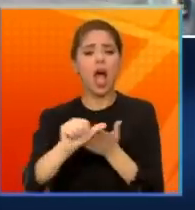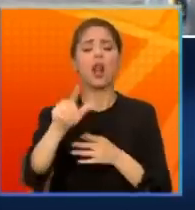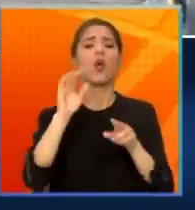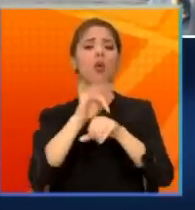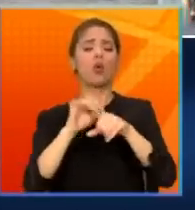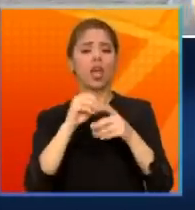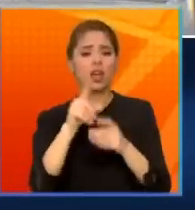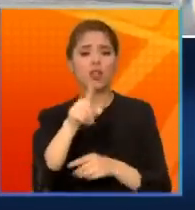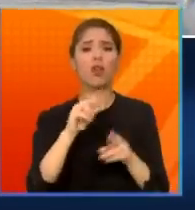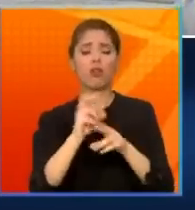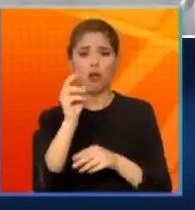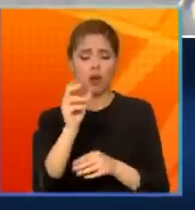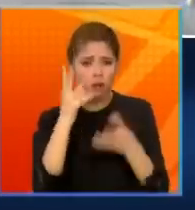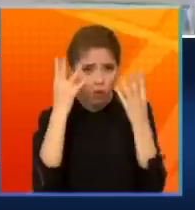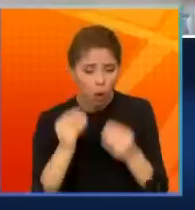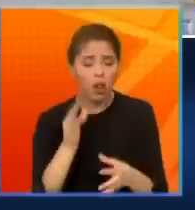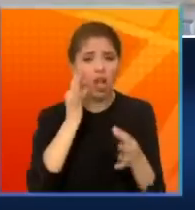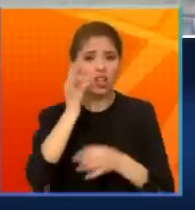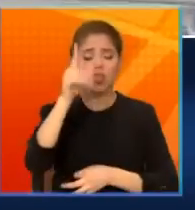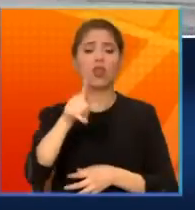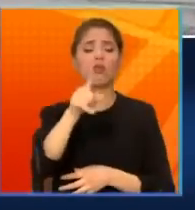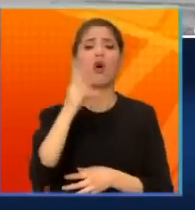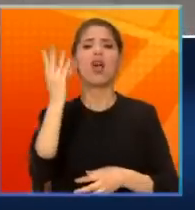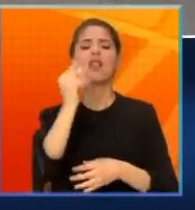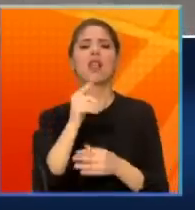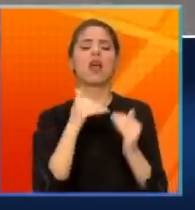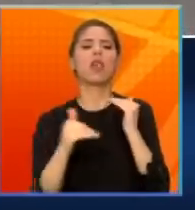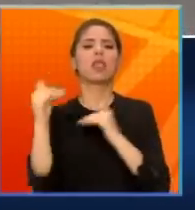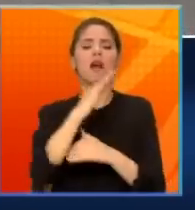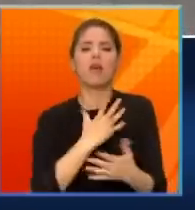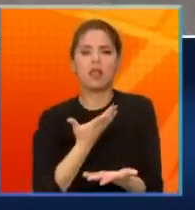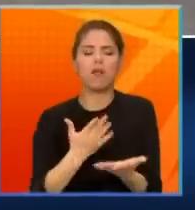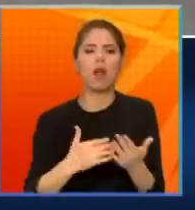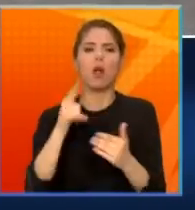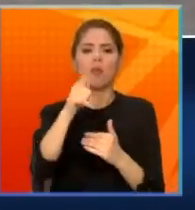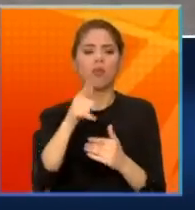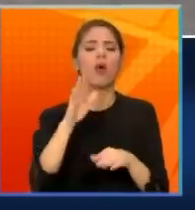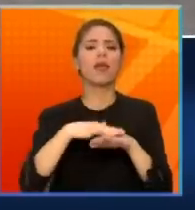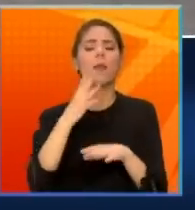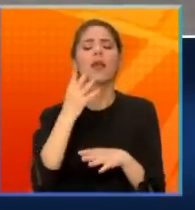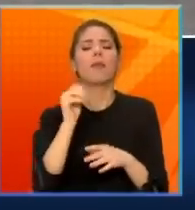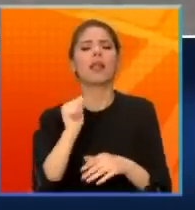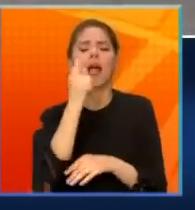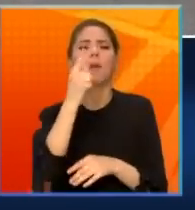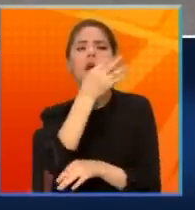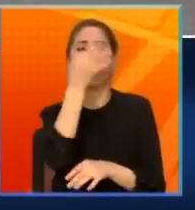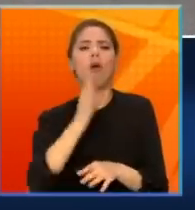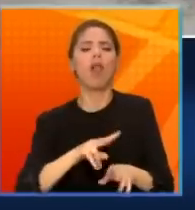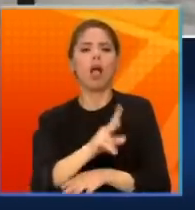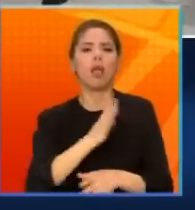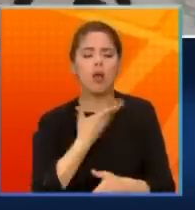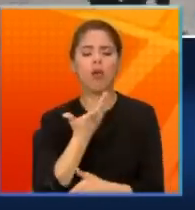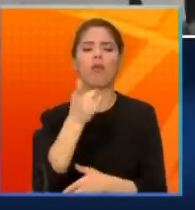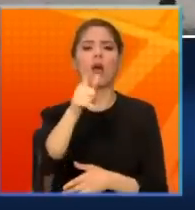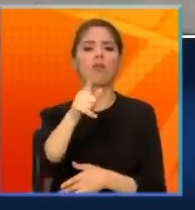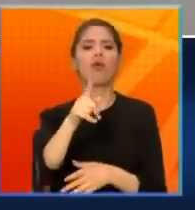koronavirüsüne yakalananların hem de hayatını kaybedenlerin sayısı giderek artıyor. Yapılması gereken şey gerçekten çok basit. Evden çıkmamak,